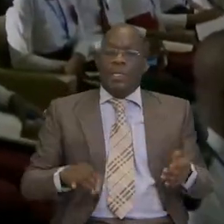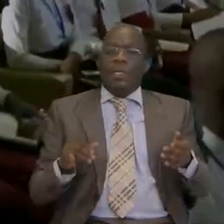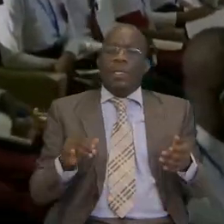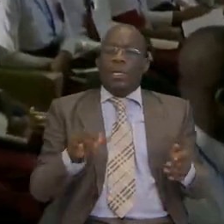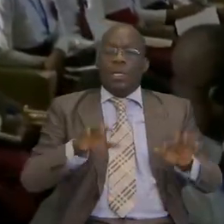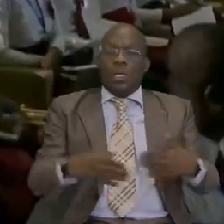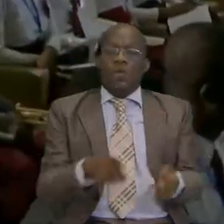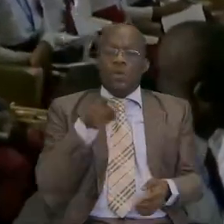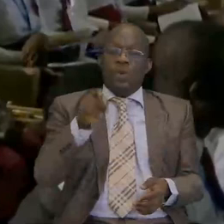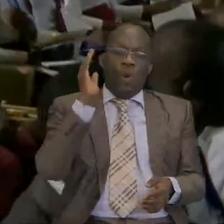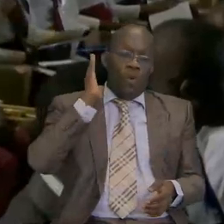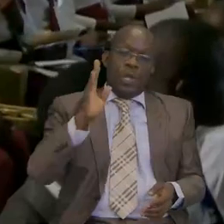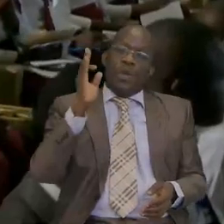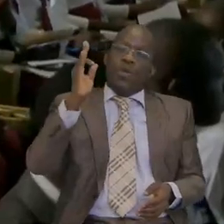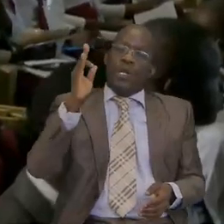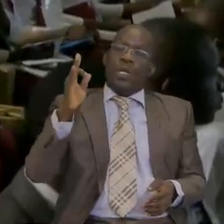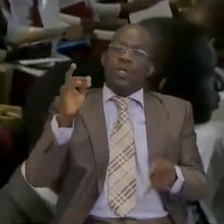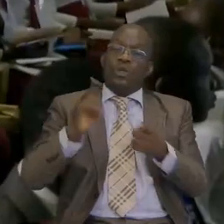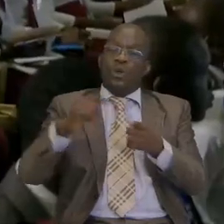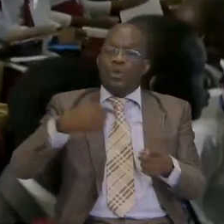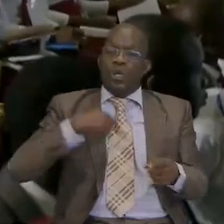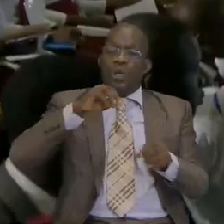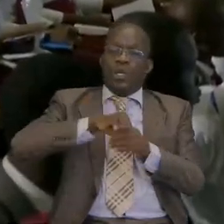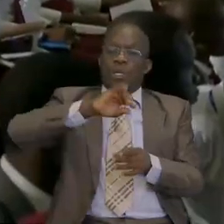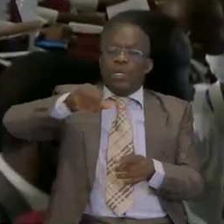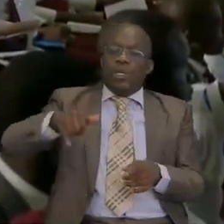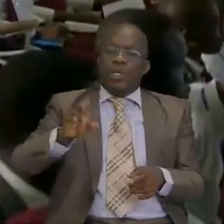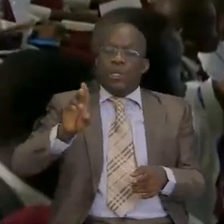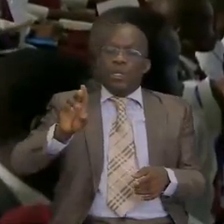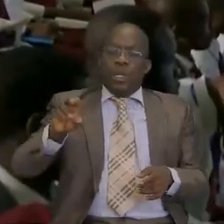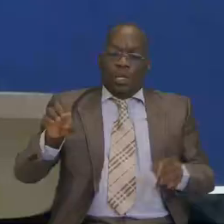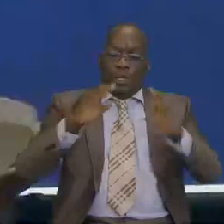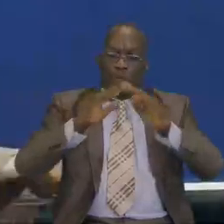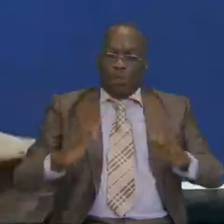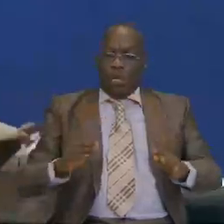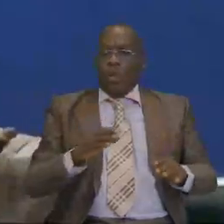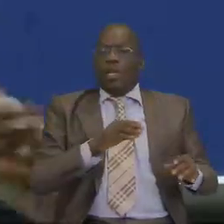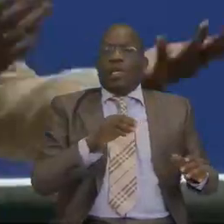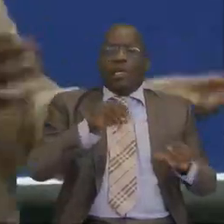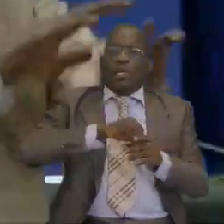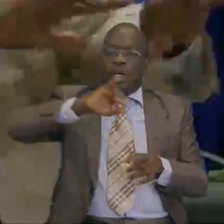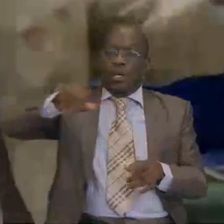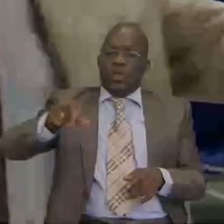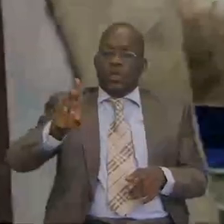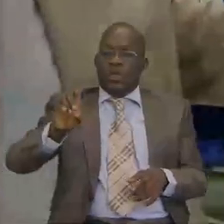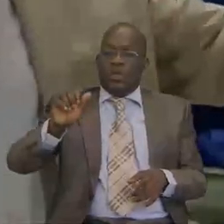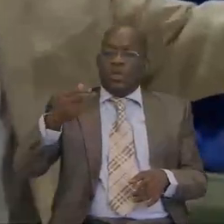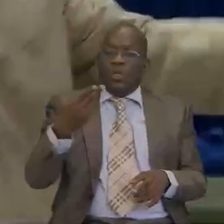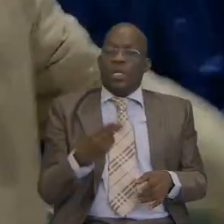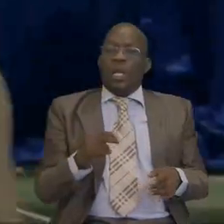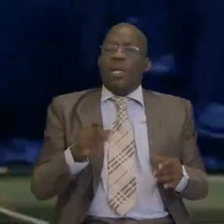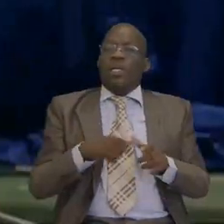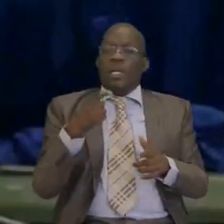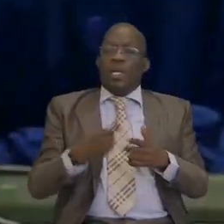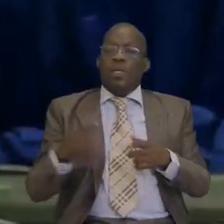Vous serez mes témoins à Jérusalem, dans la Judée, nous progressons. Ensuite, dans la Samarie, nous progressons